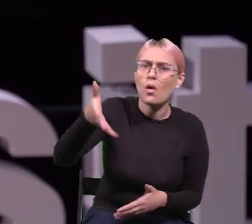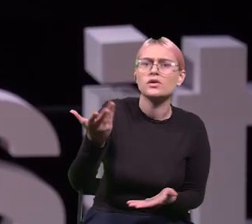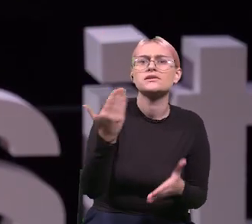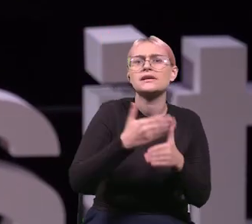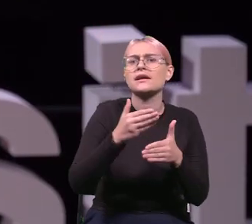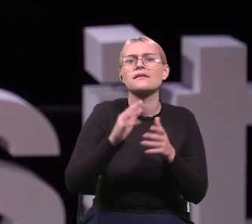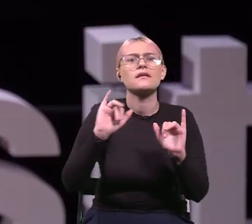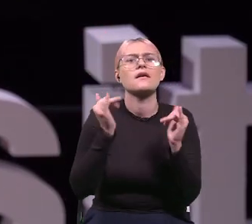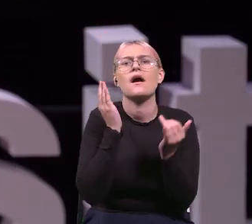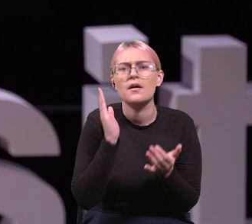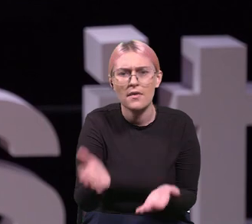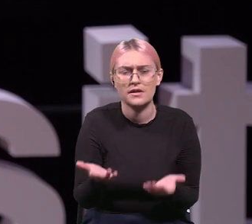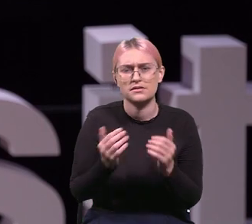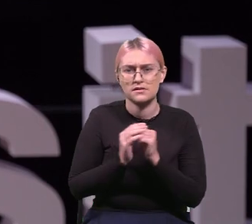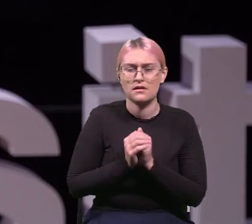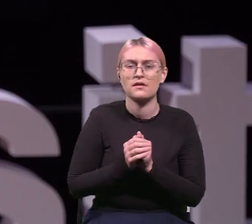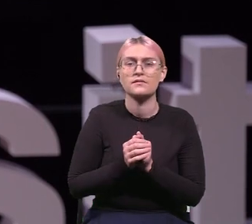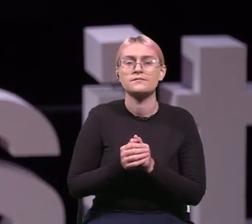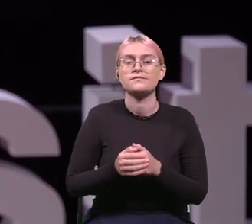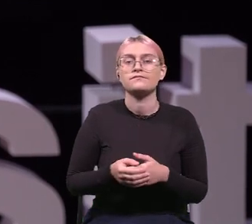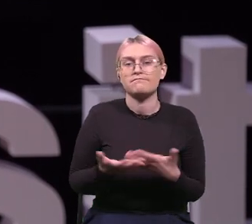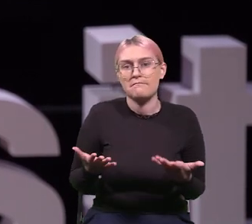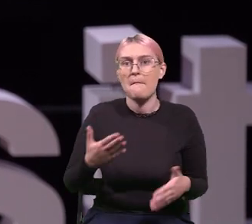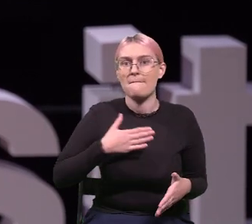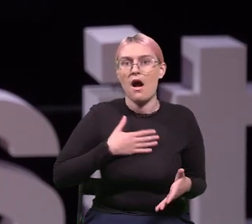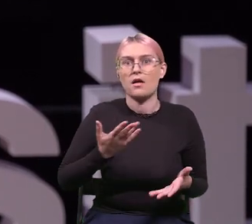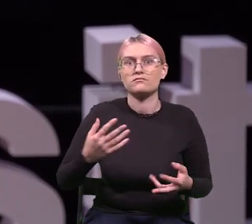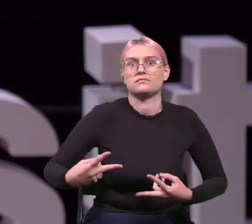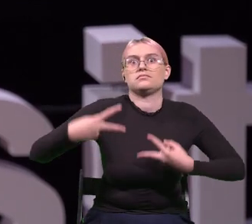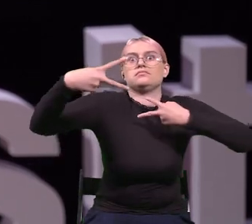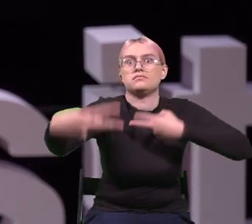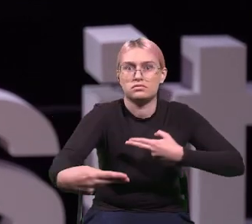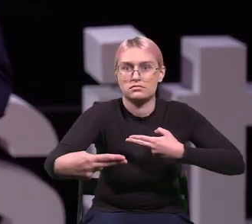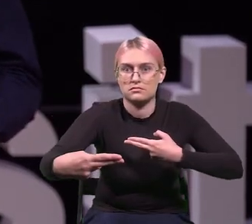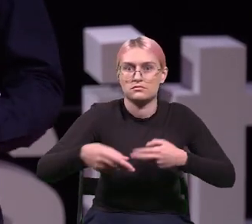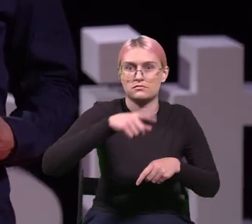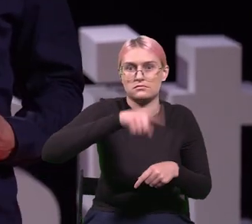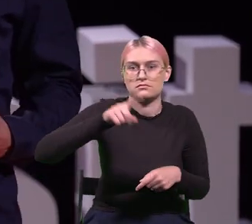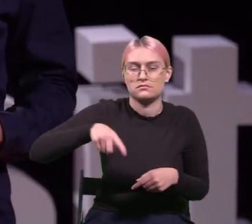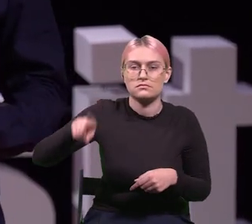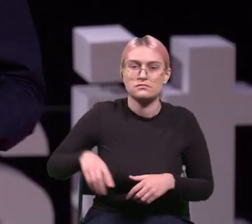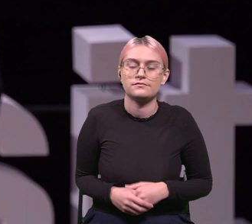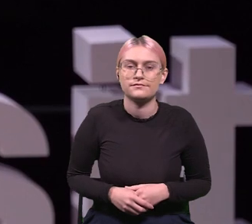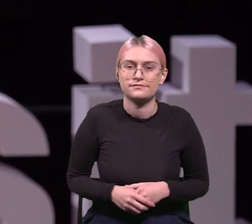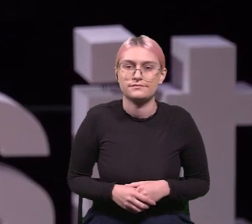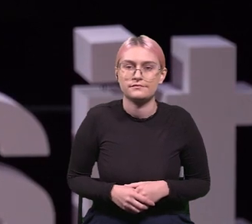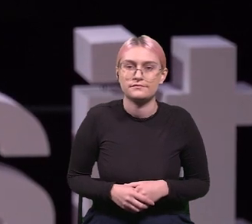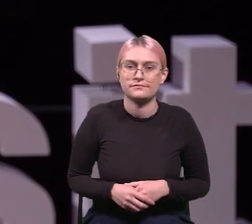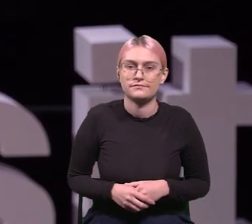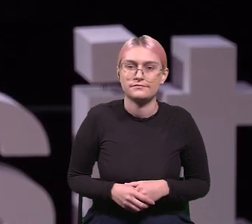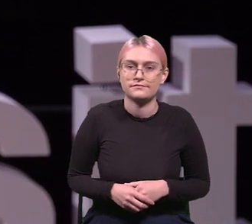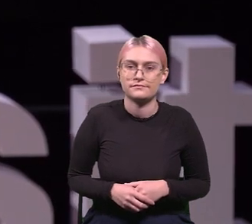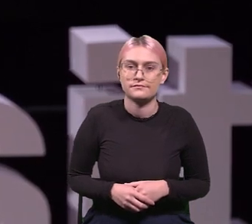tych, którzy odziedziczyli mieszkanie, to można od nich wziąć taką beztroskę,